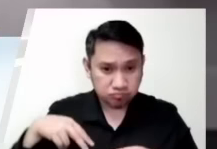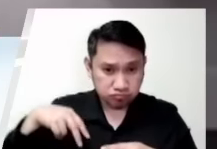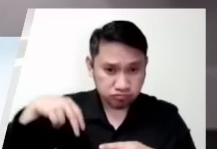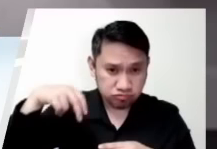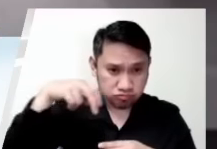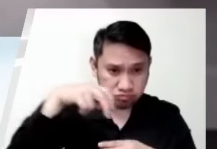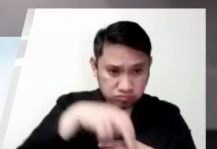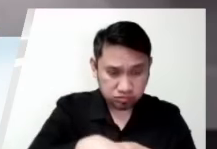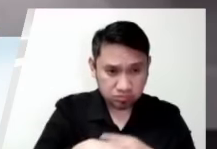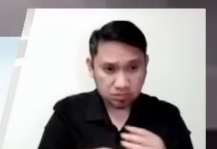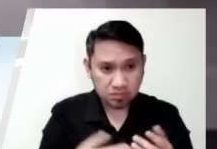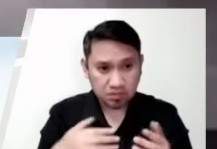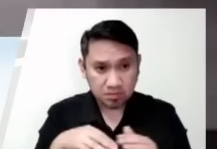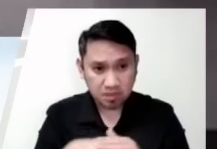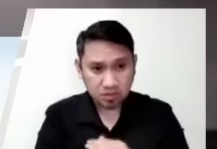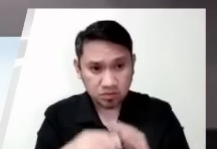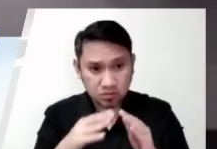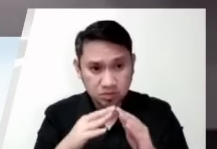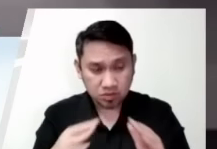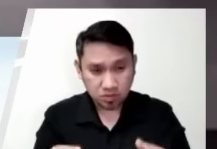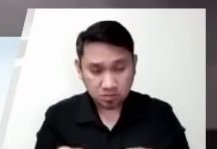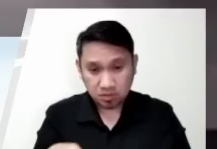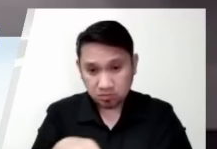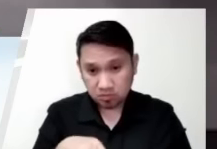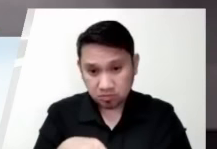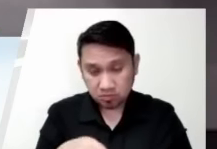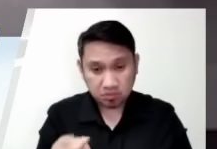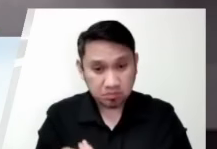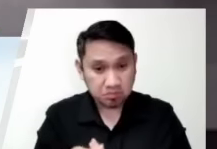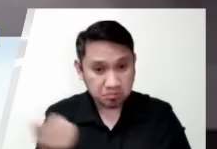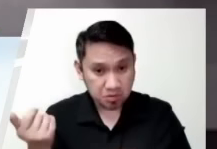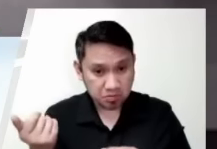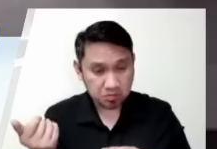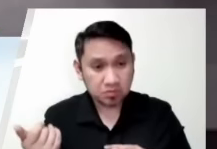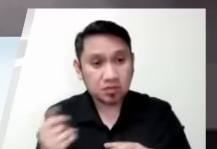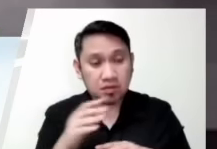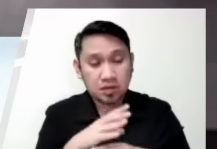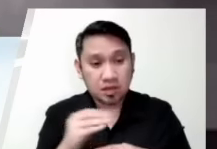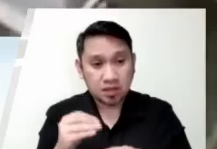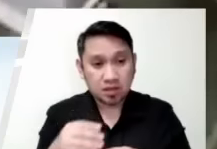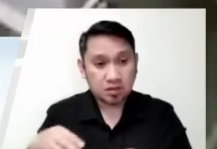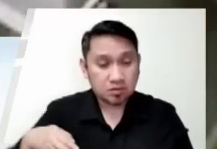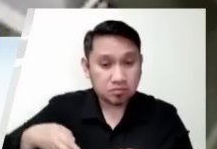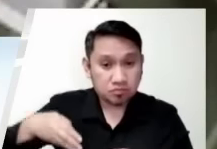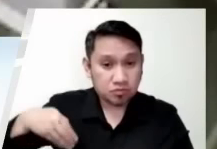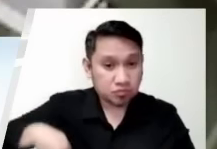pagpasok sa bahay naghubad ng tsinelas ang suspect at inilagay ito sa kanyang